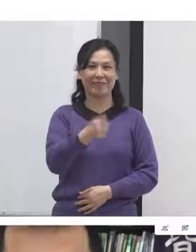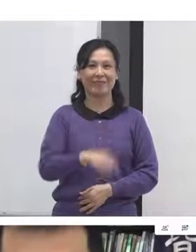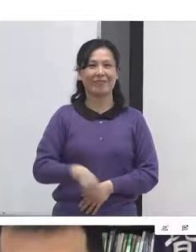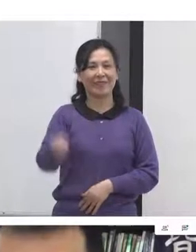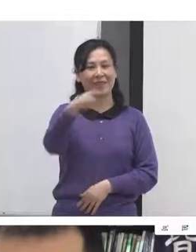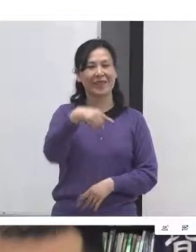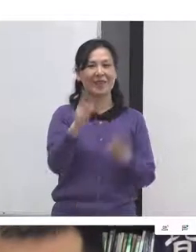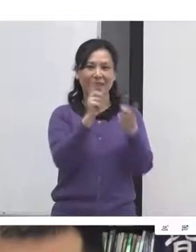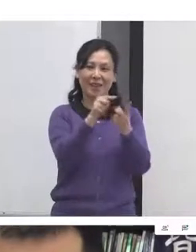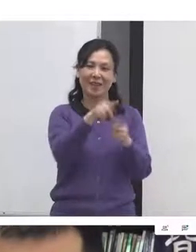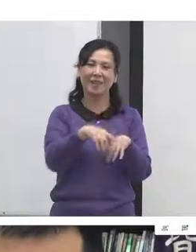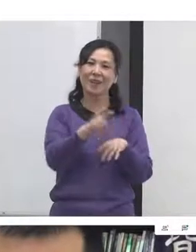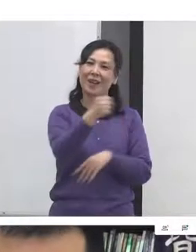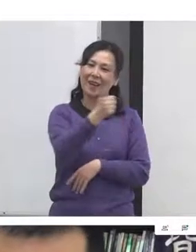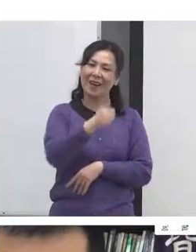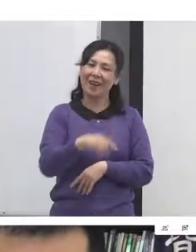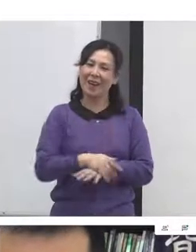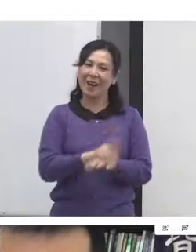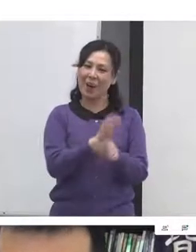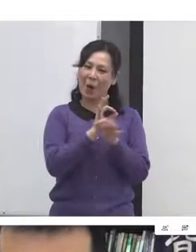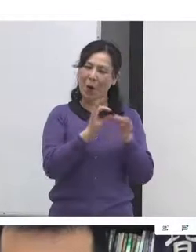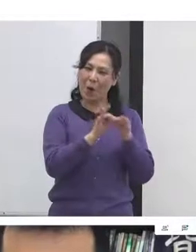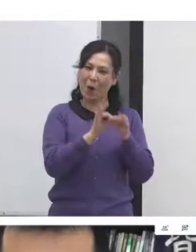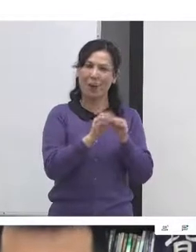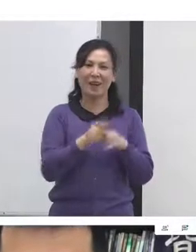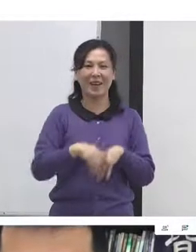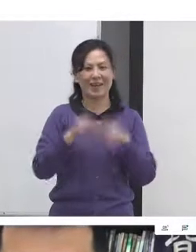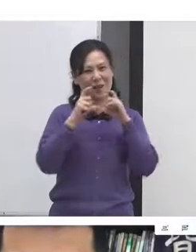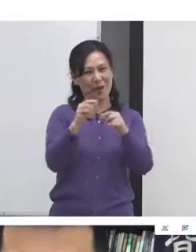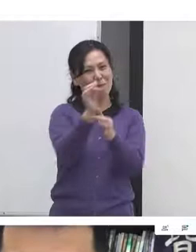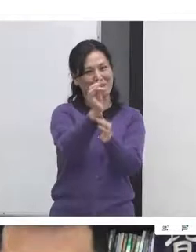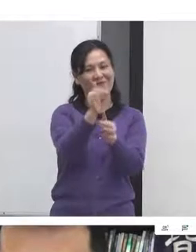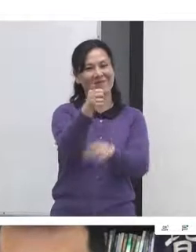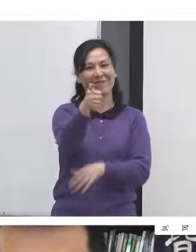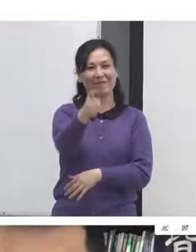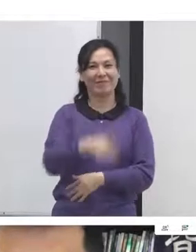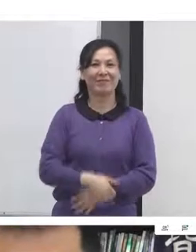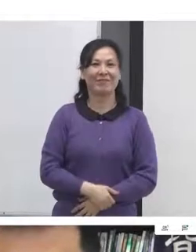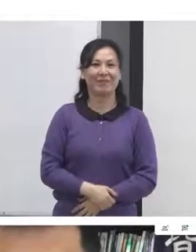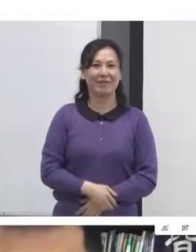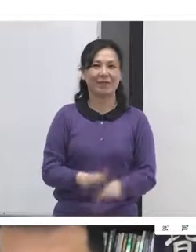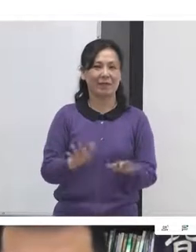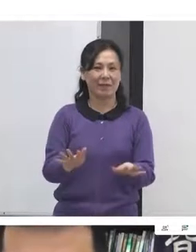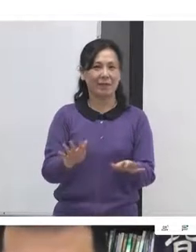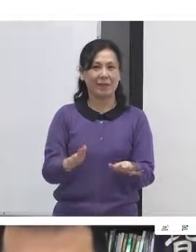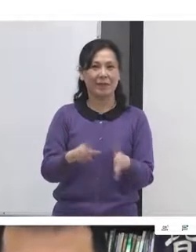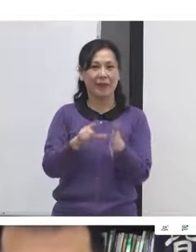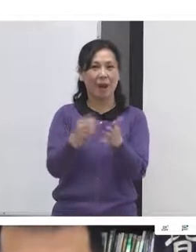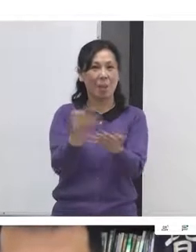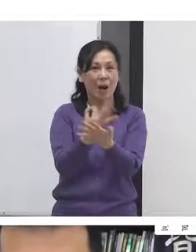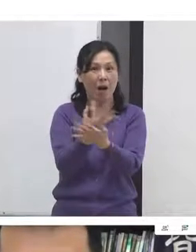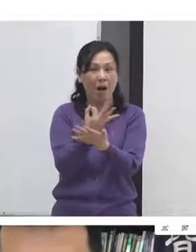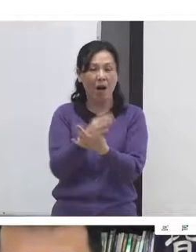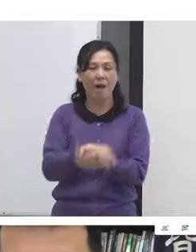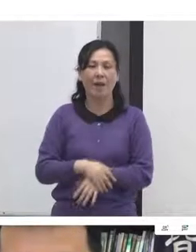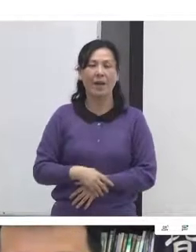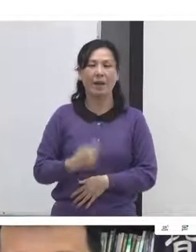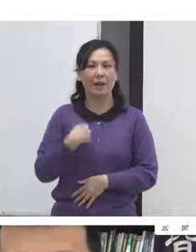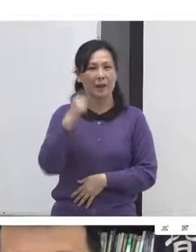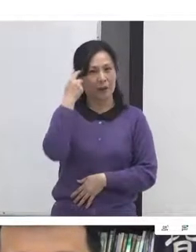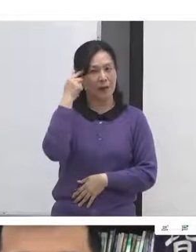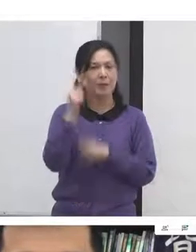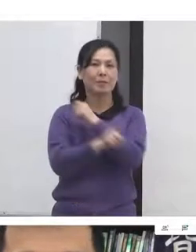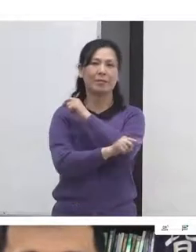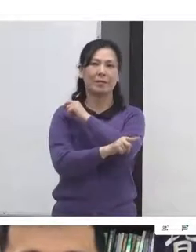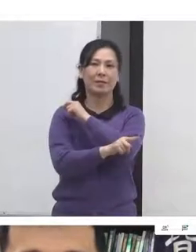对，就是东坡的关注，那东坡也给我们很完整的回答，非常感谢。那这边就是因为时间的关系，所以我觉得最后